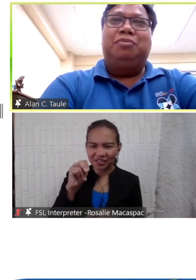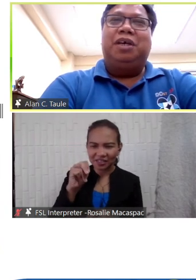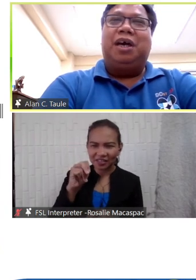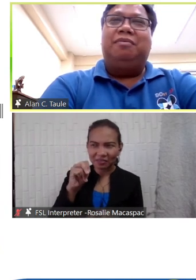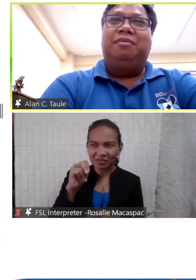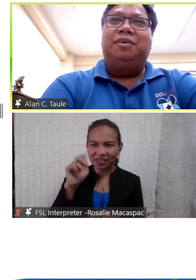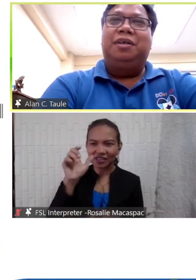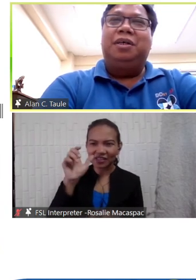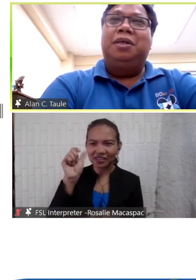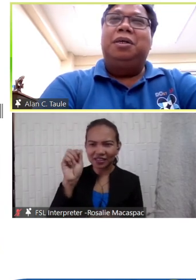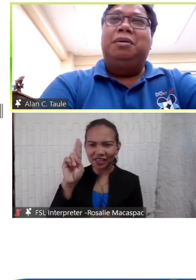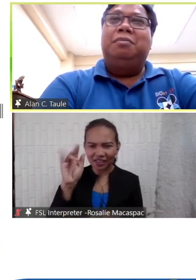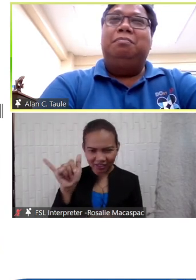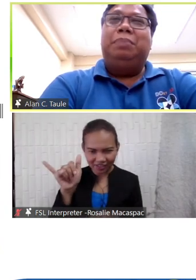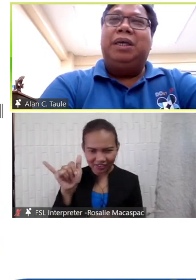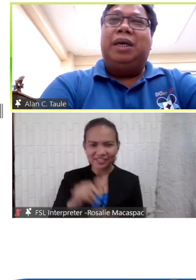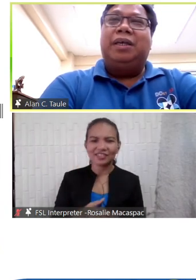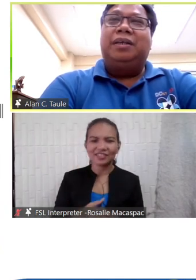Tapos we have